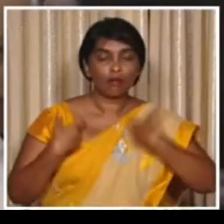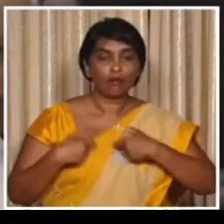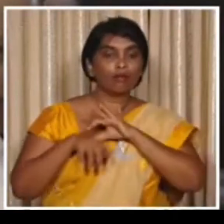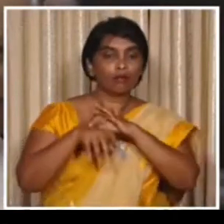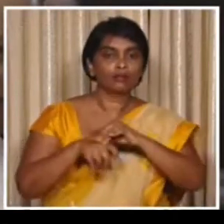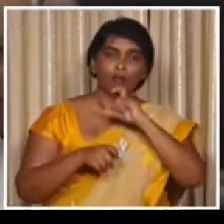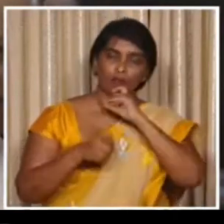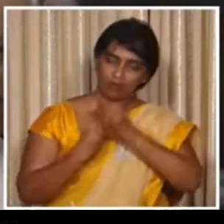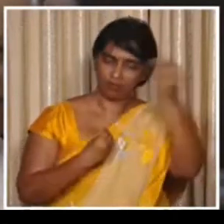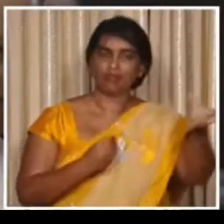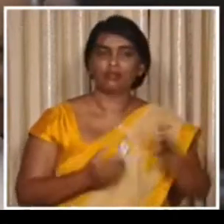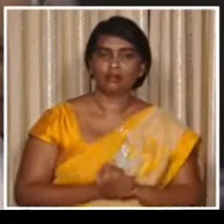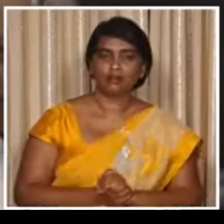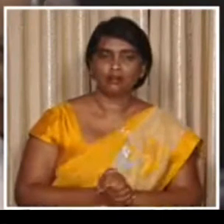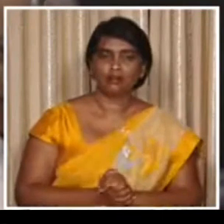නඩුව අරන් දෙන්න